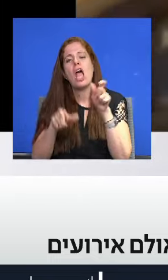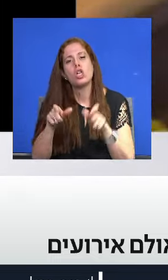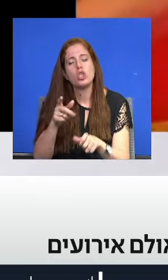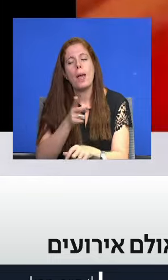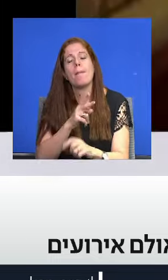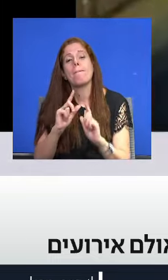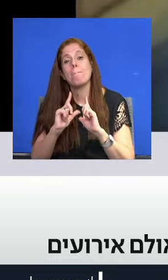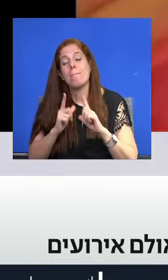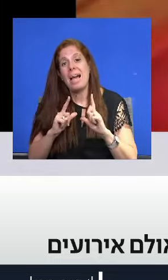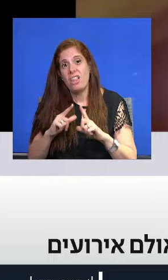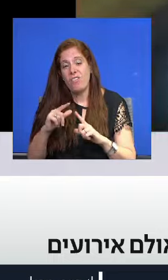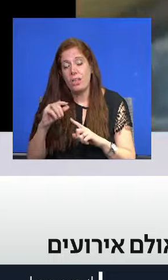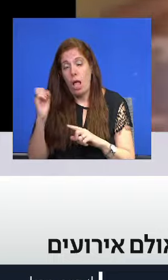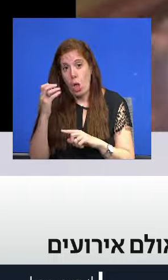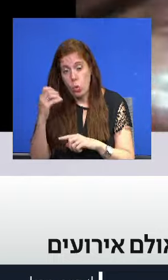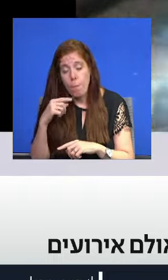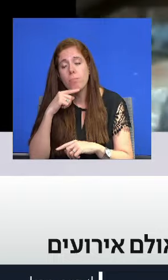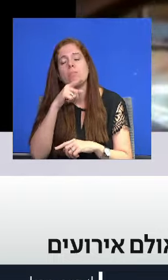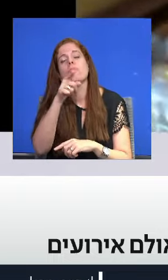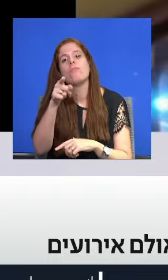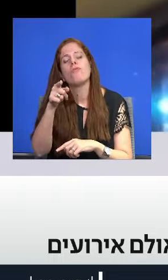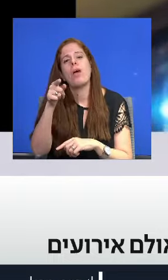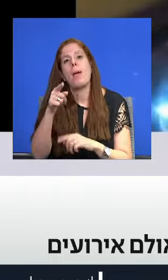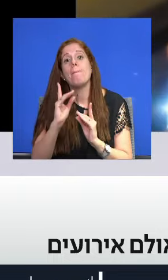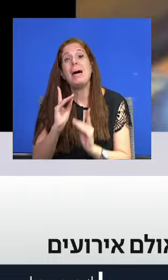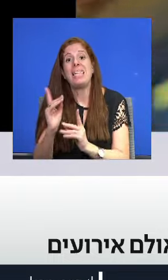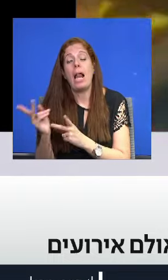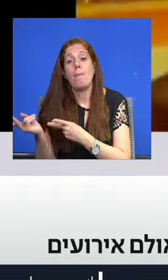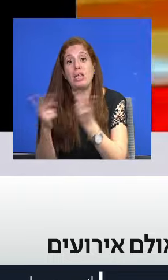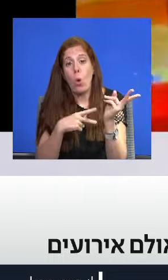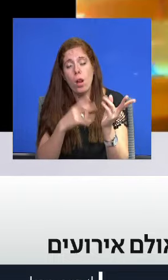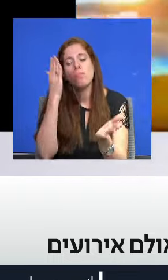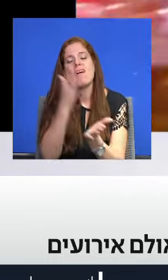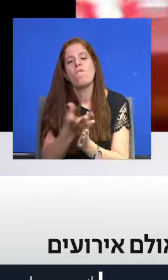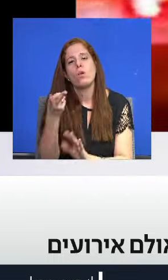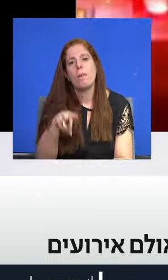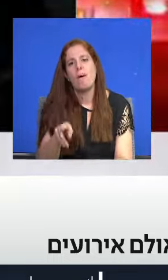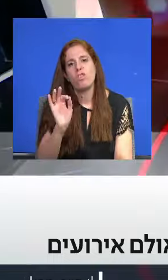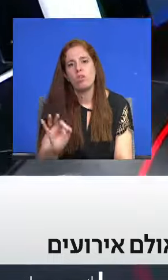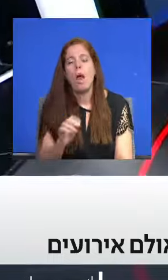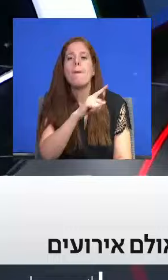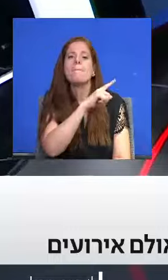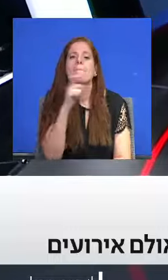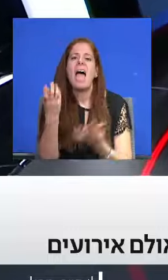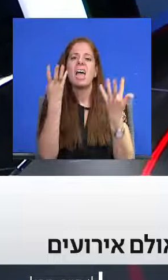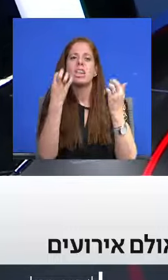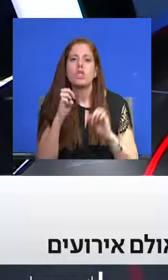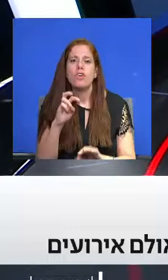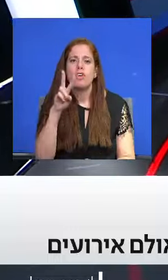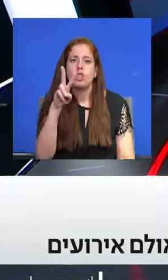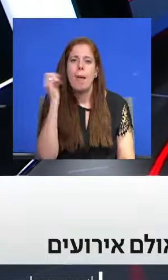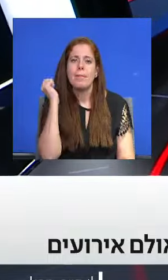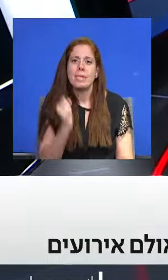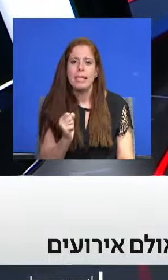אדום, ובדרך לבית החולים נקבע מותה של הצעירה. 192 נרצחים בחברה הערבית